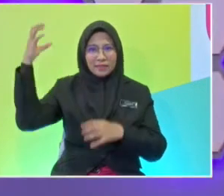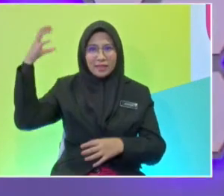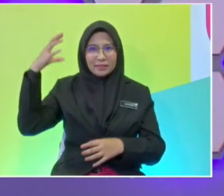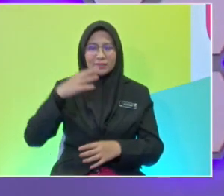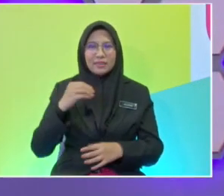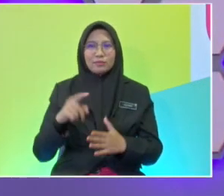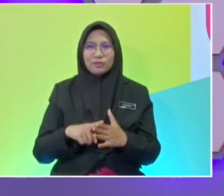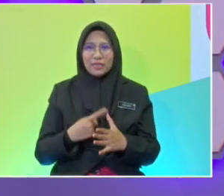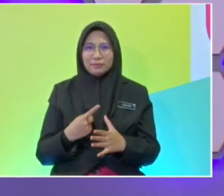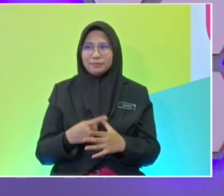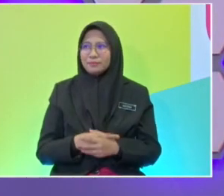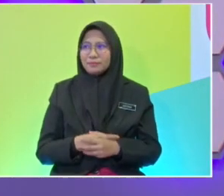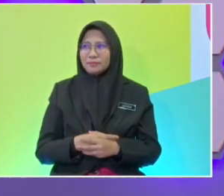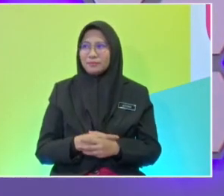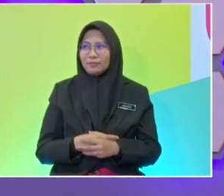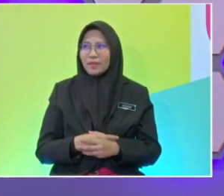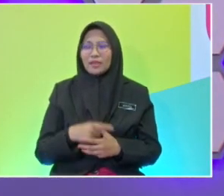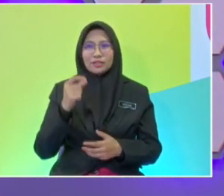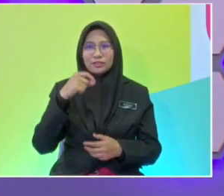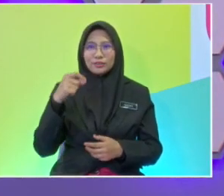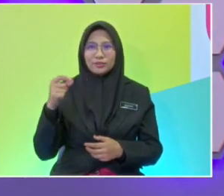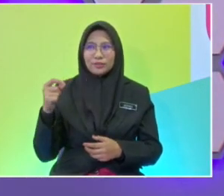itu hanya tulis